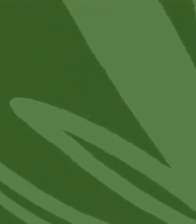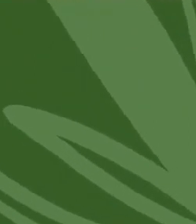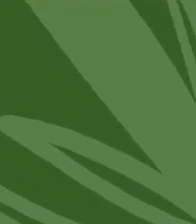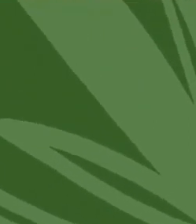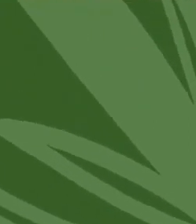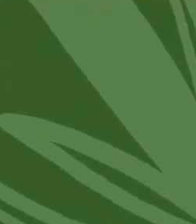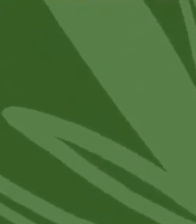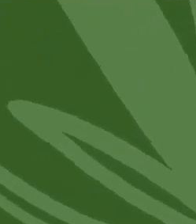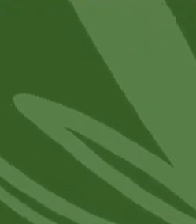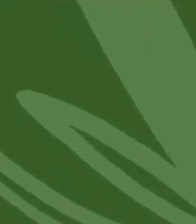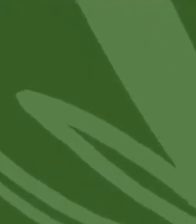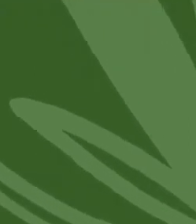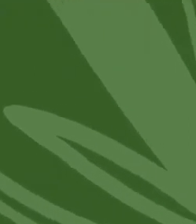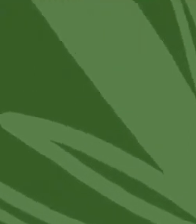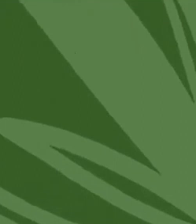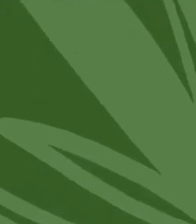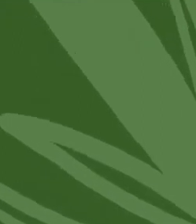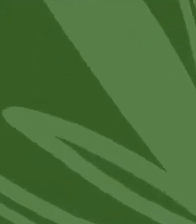lagi. Silakan Yvonne.